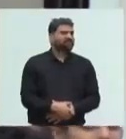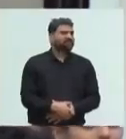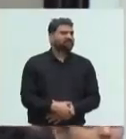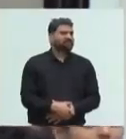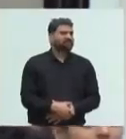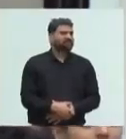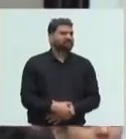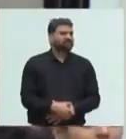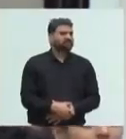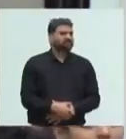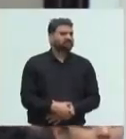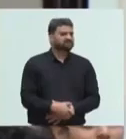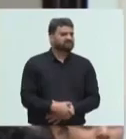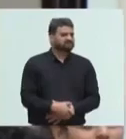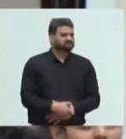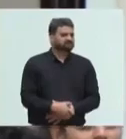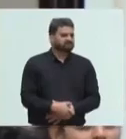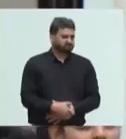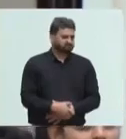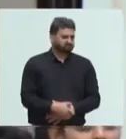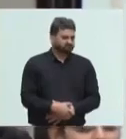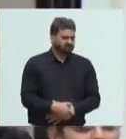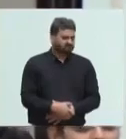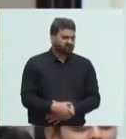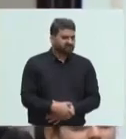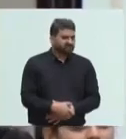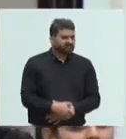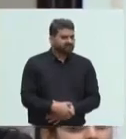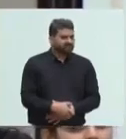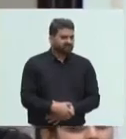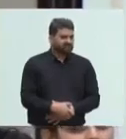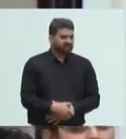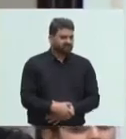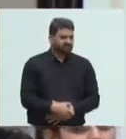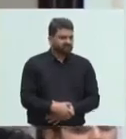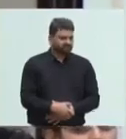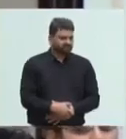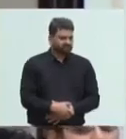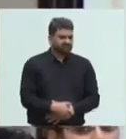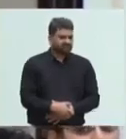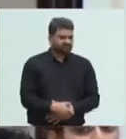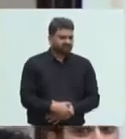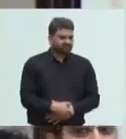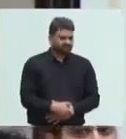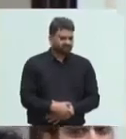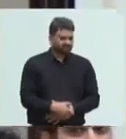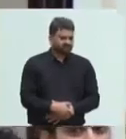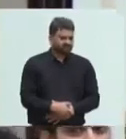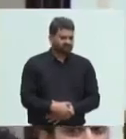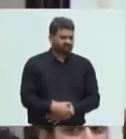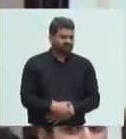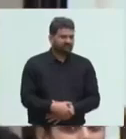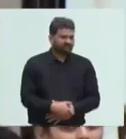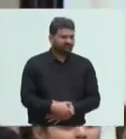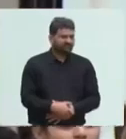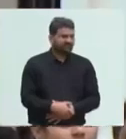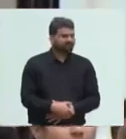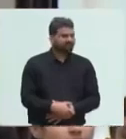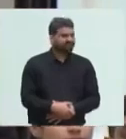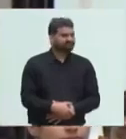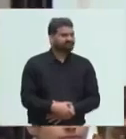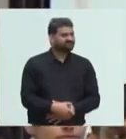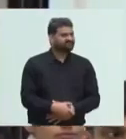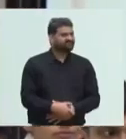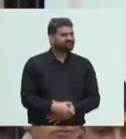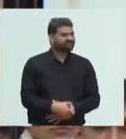नहीं है कि मैं जब देखता था, मैं बस ऐसे ही माता पिता के साथ चलता था, मैं देखता था, चीज़ें देख के खुश रहता था कि कैसे हियरिंग लोग खेलते हैं, मैं भी चाहता था कि मैं भी खेलूं। मैंने भी